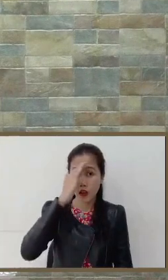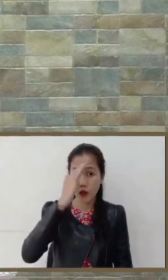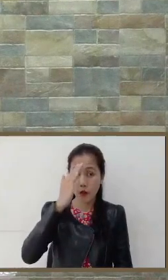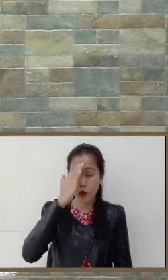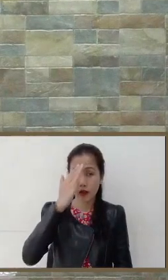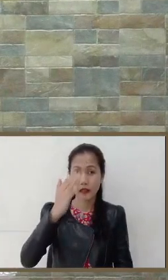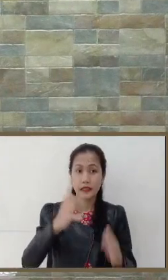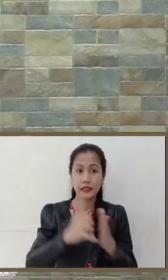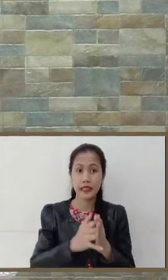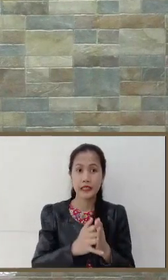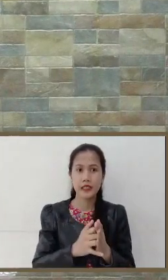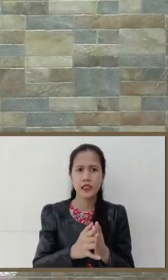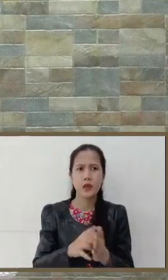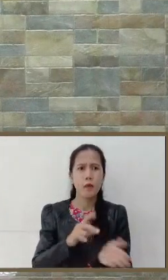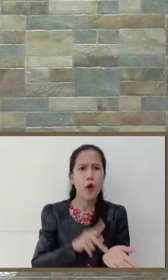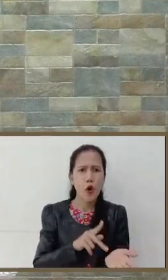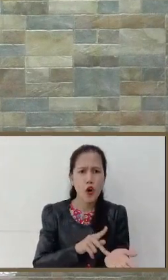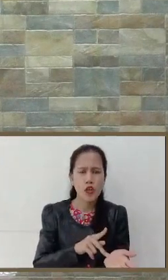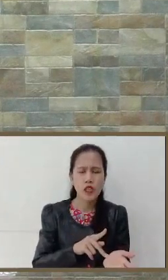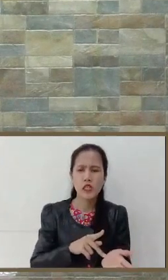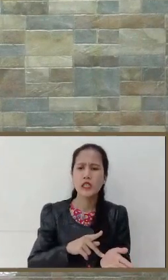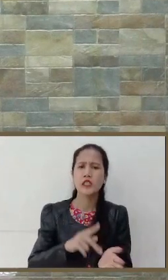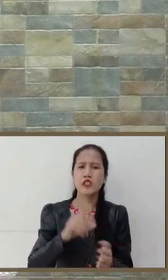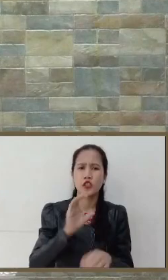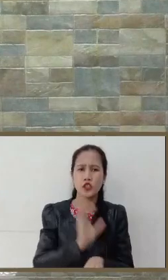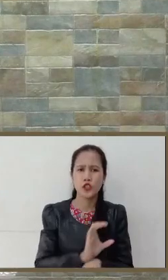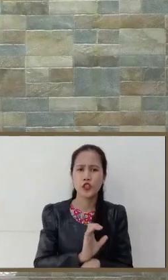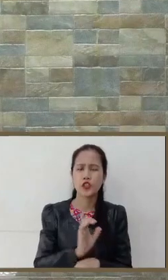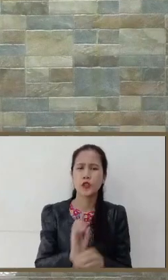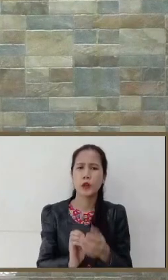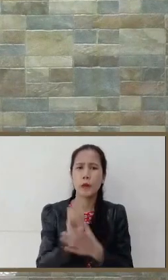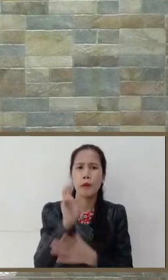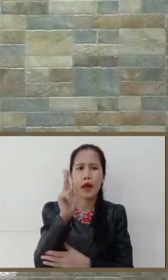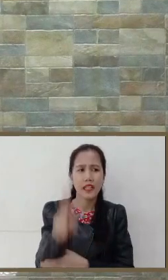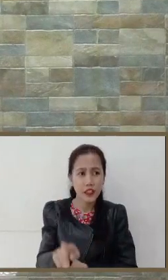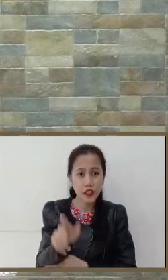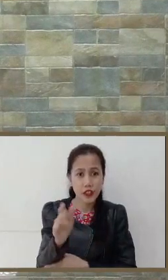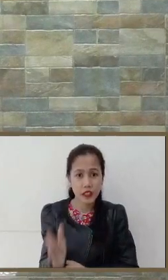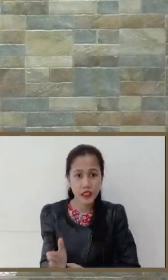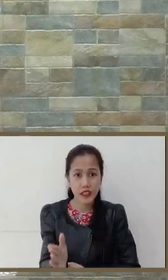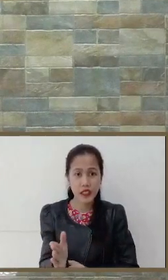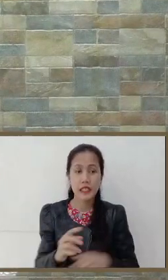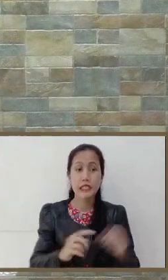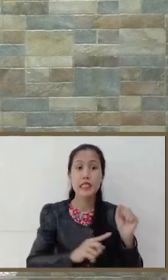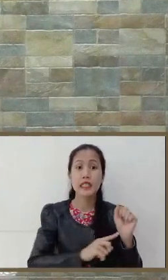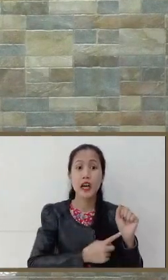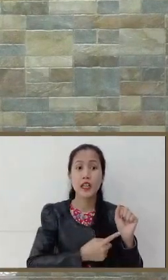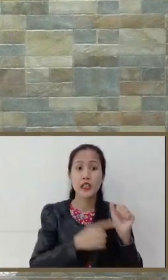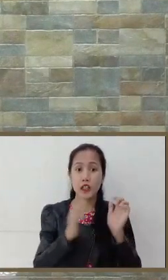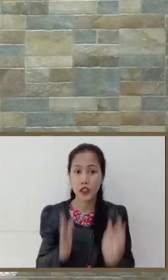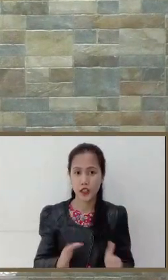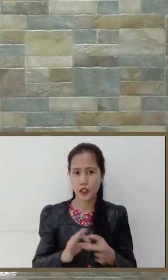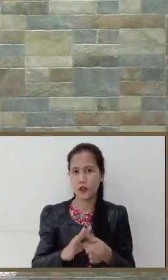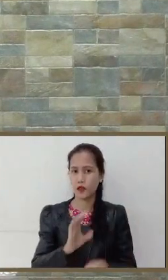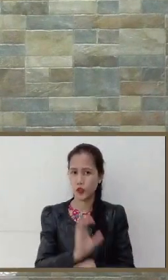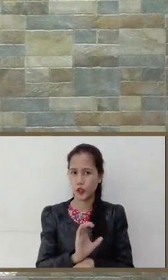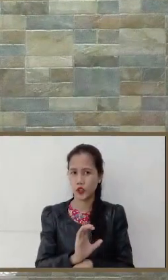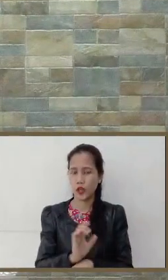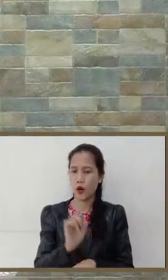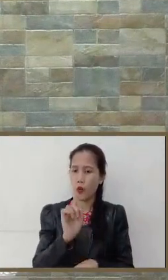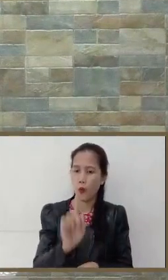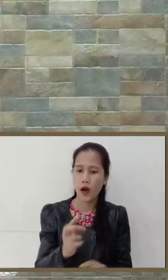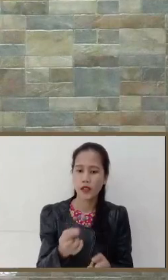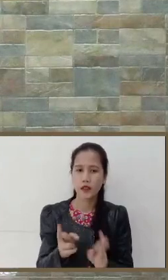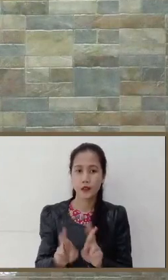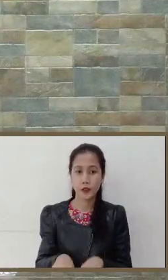planter. Siya po ay isang church planter at isa po sa naging bunga niya po ay ang gawain po doon sa Galatia. Okay po, during his